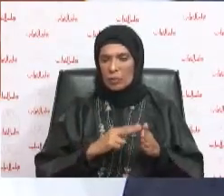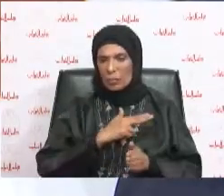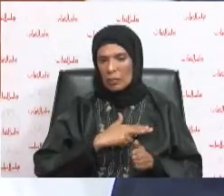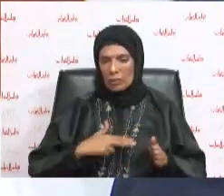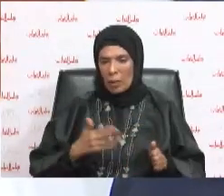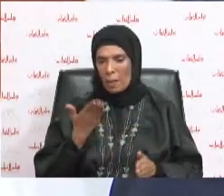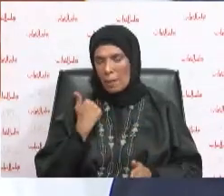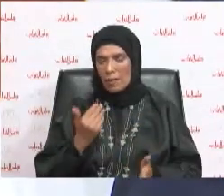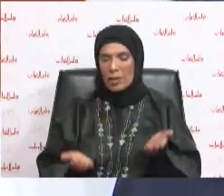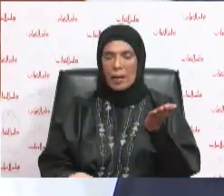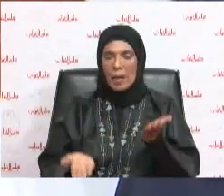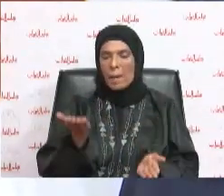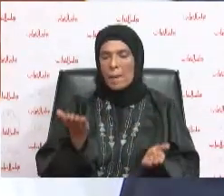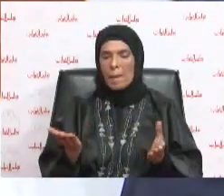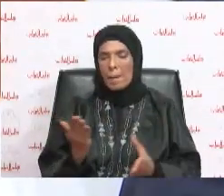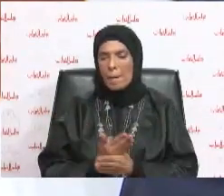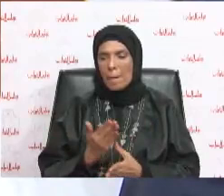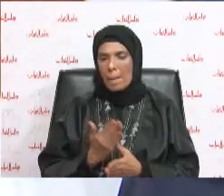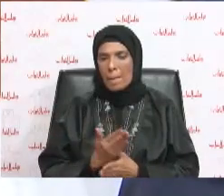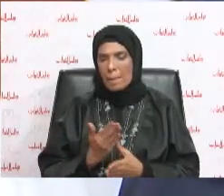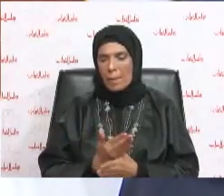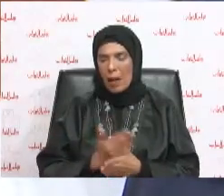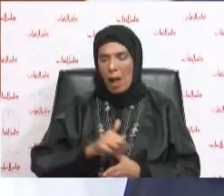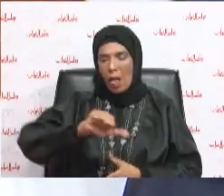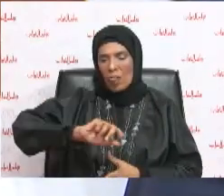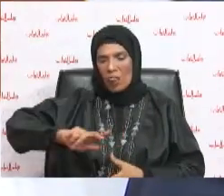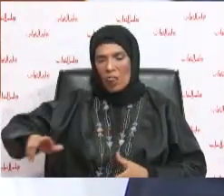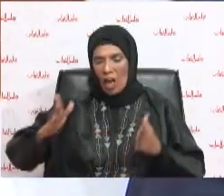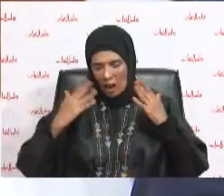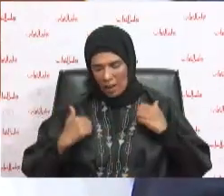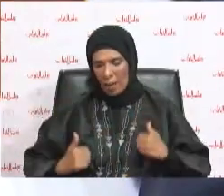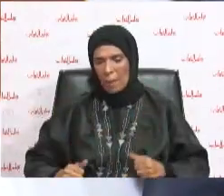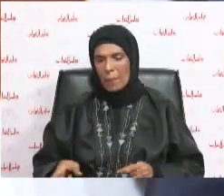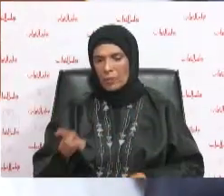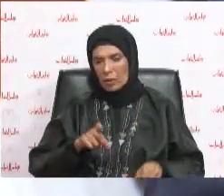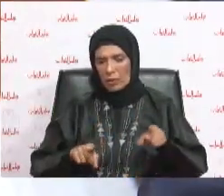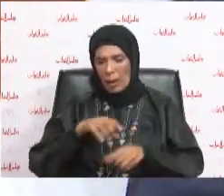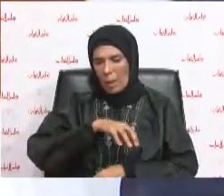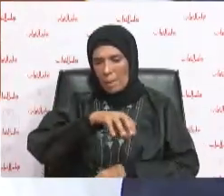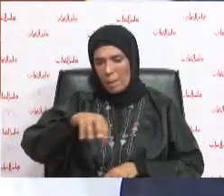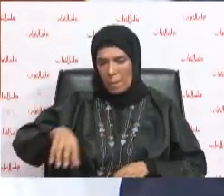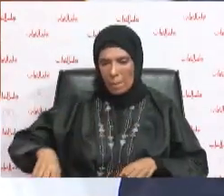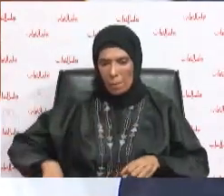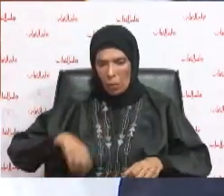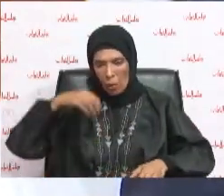متزنة بسبب الضرر الصحي والنفسي لبعض أهالي مناطق معينة منطقة بوري